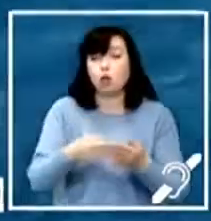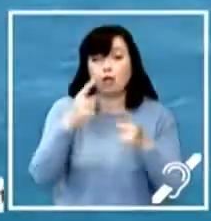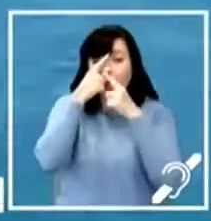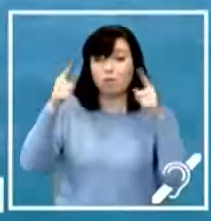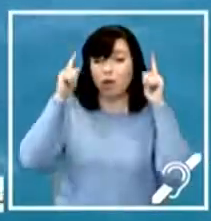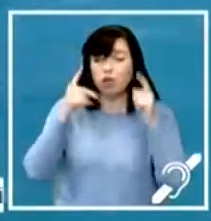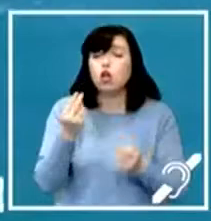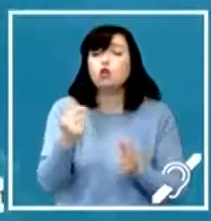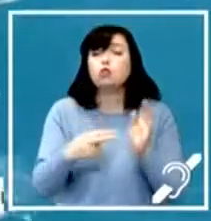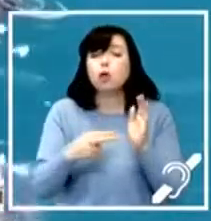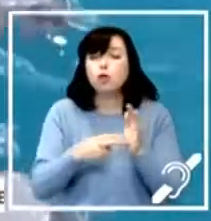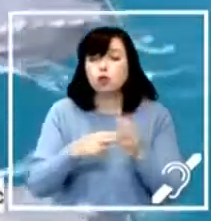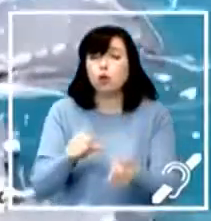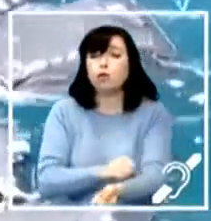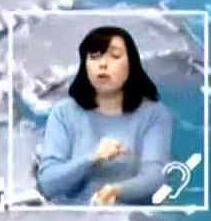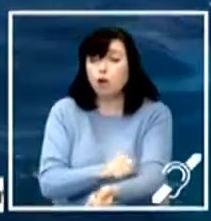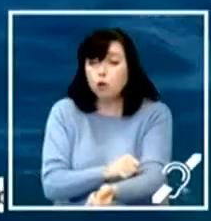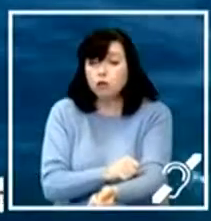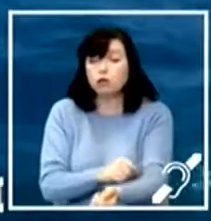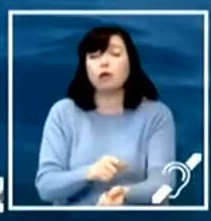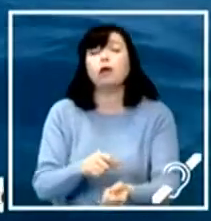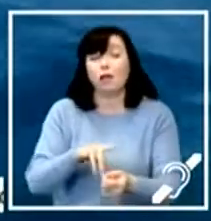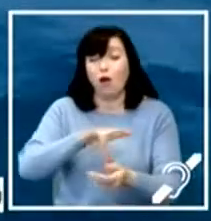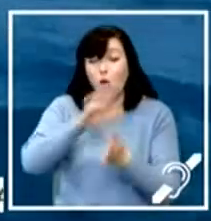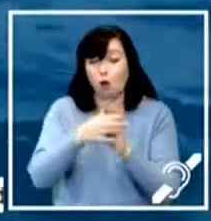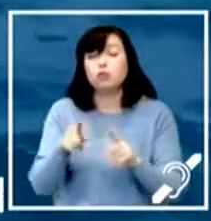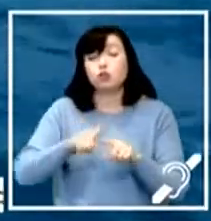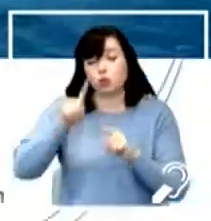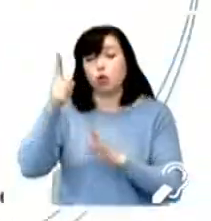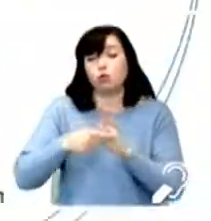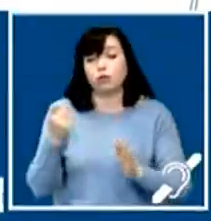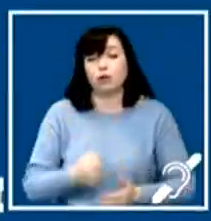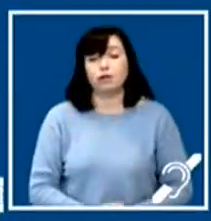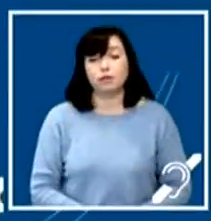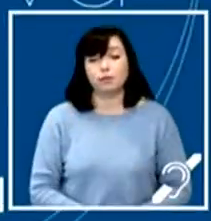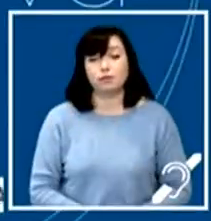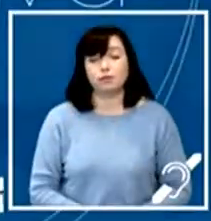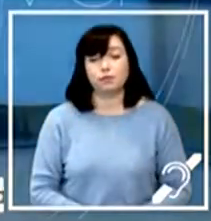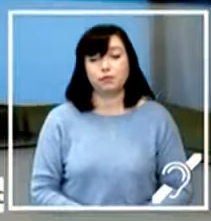ar fi valorat drogurile pe Piața Neagră, aflați în telejurnal.